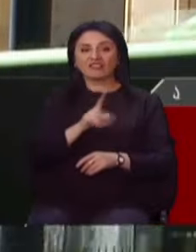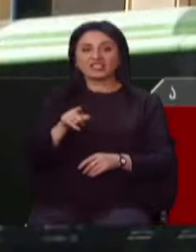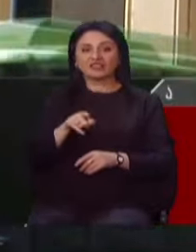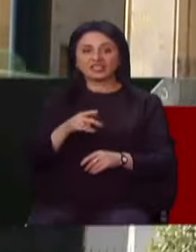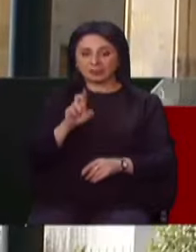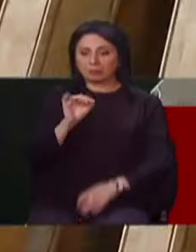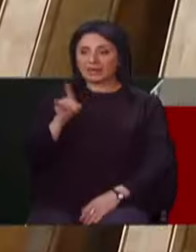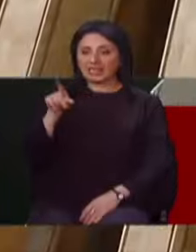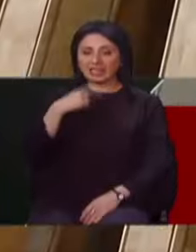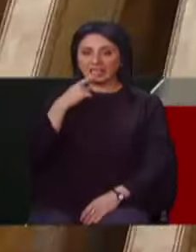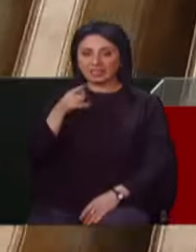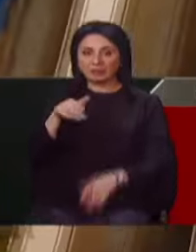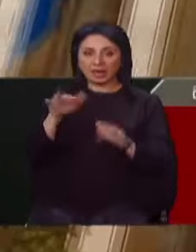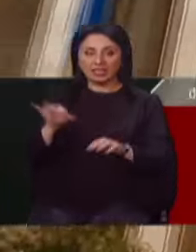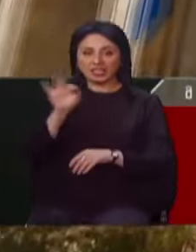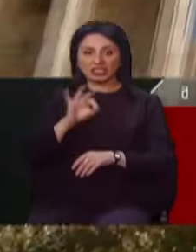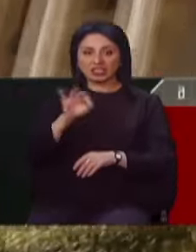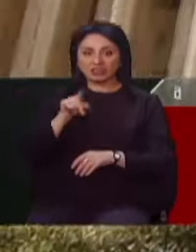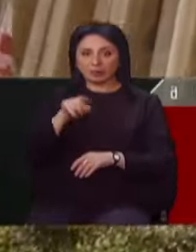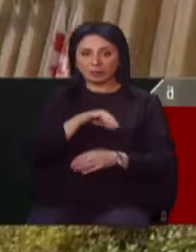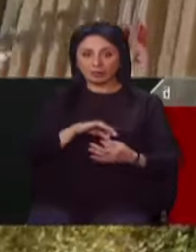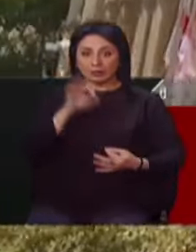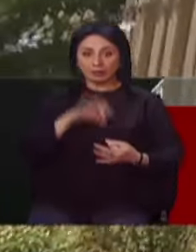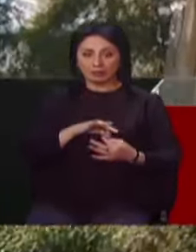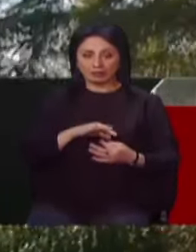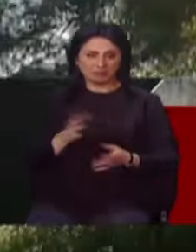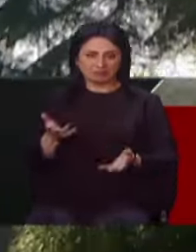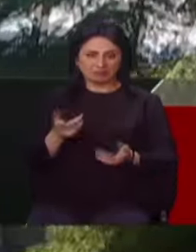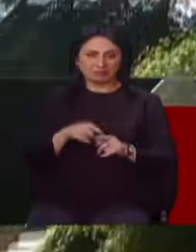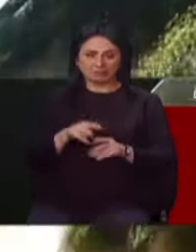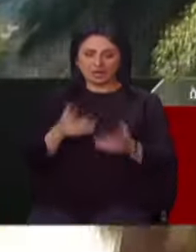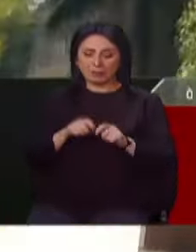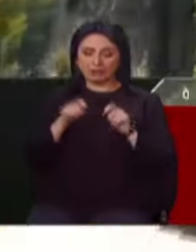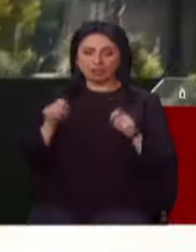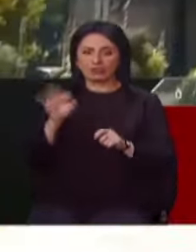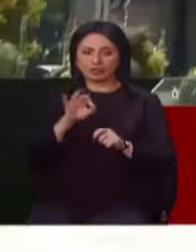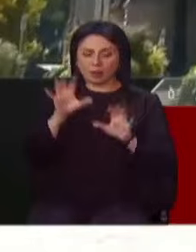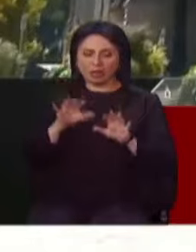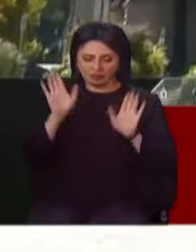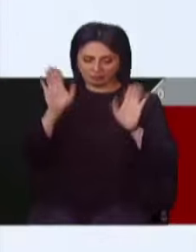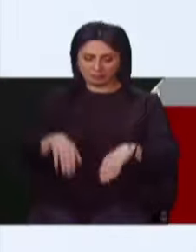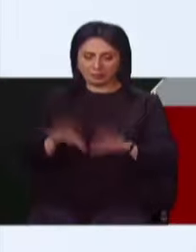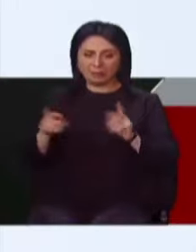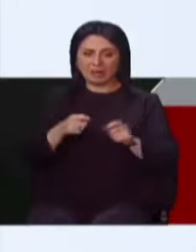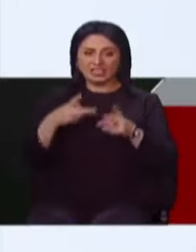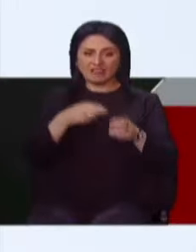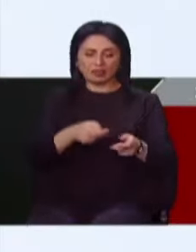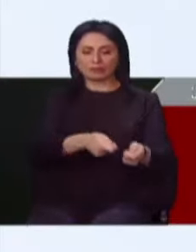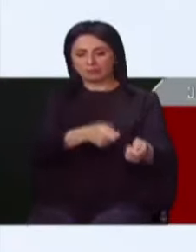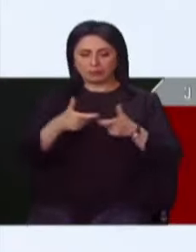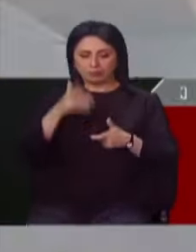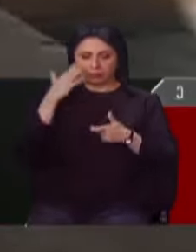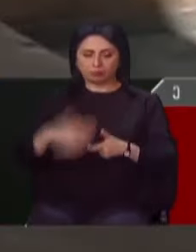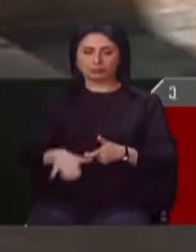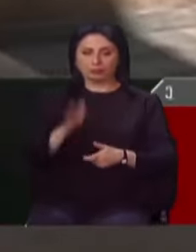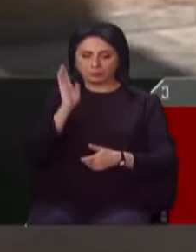ვისთვისაც ენტონი ბლინკენის მიერ მიღებული გადაწყვეტილება მათ განზრახვას შეუშლის ხელს და გამჭვირვალობის შესახებ კანონზე პრეზიდენტის ვეტოს დაძლევის